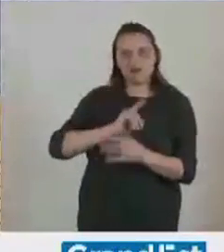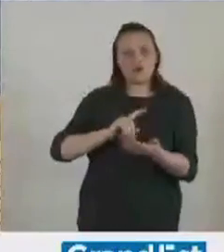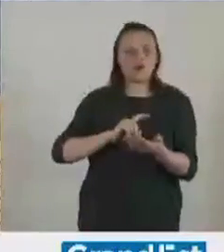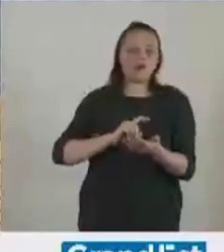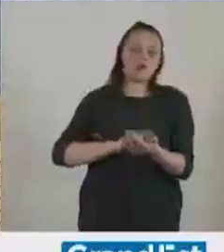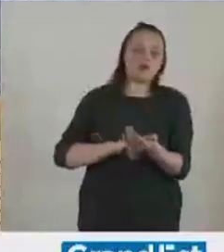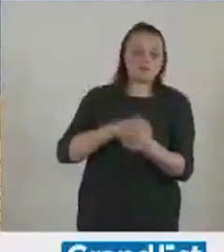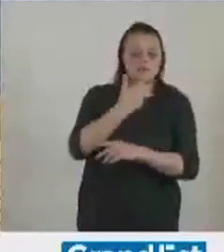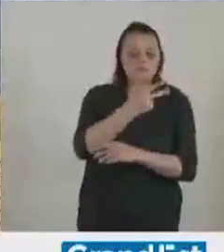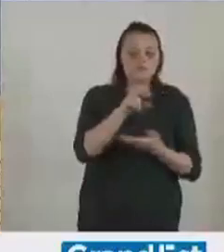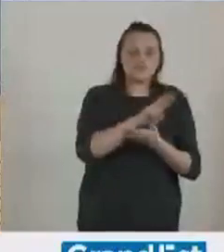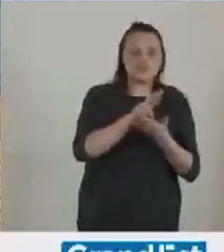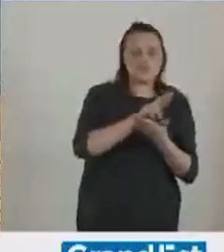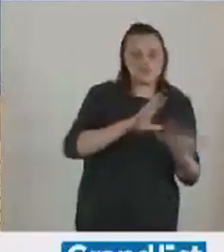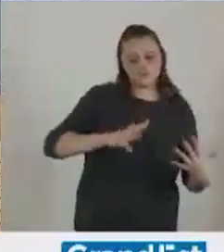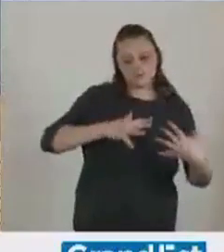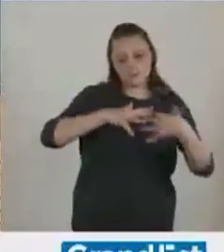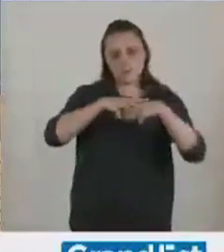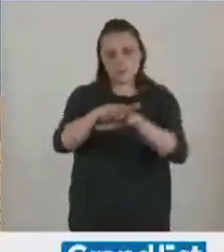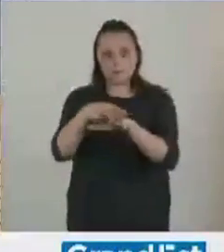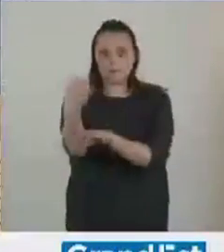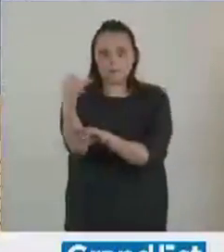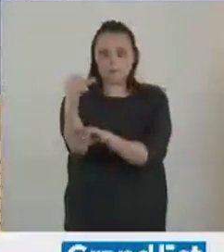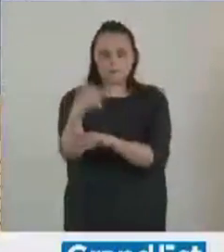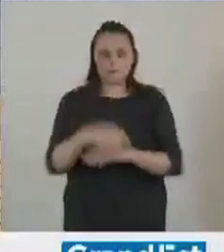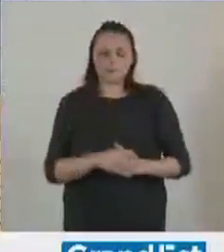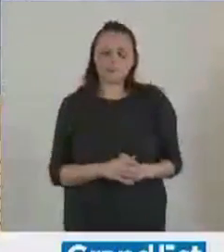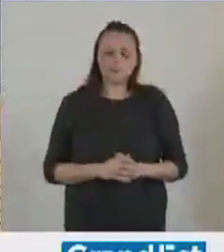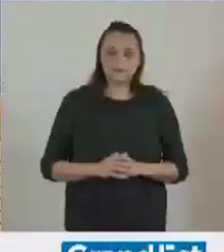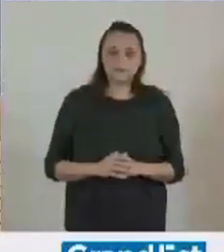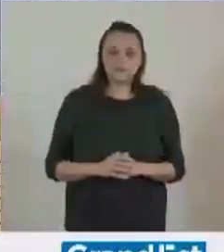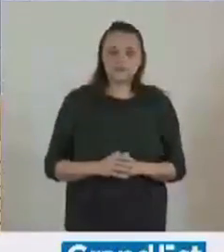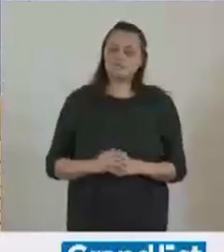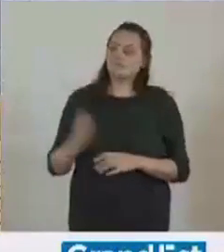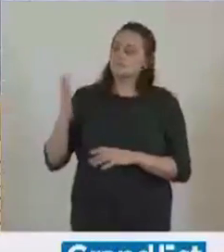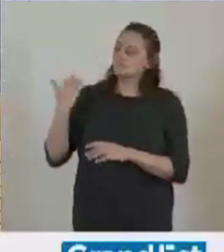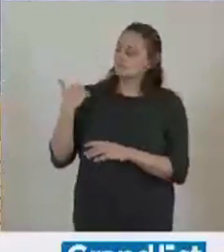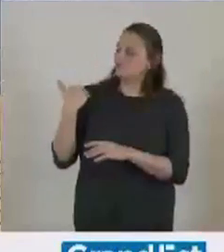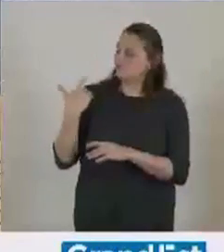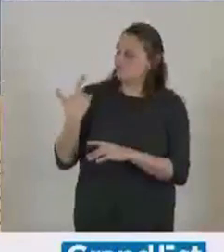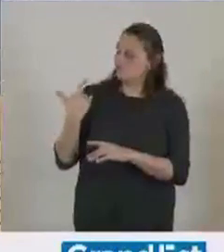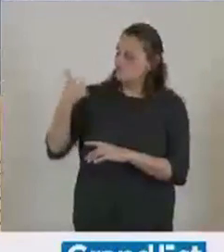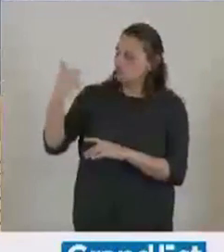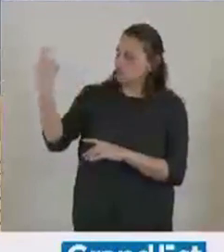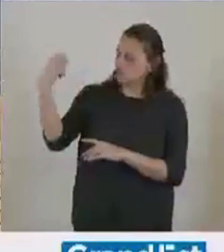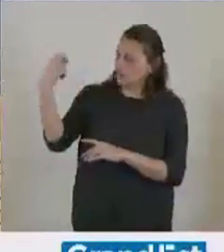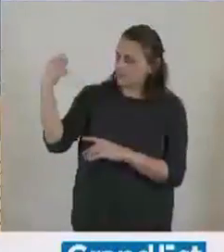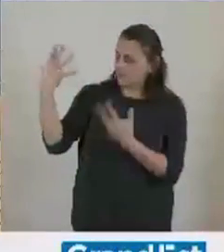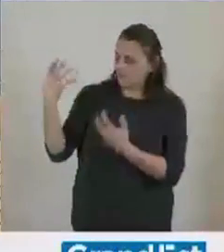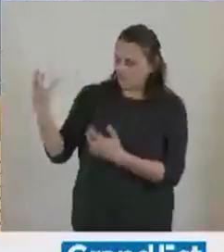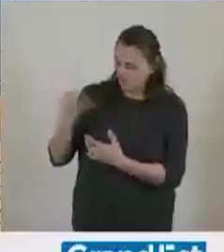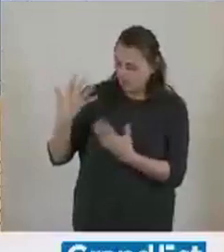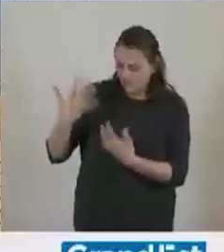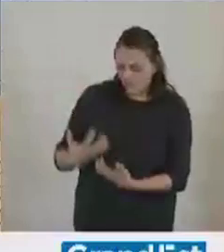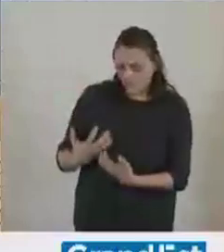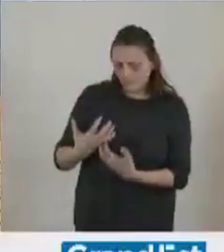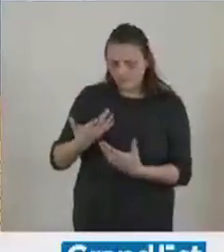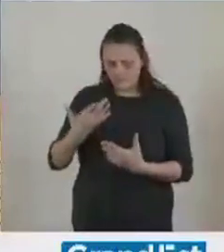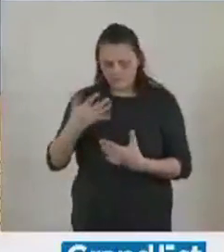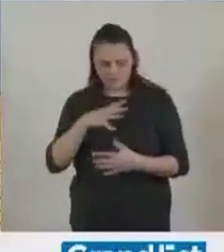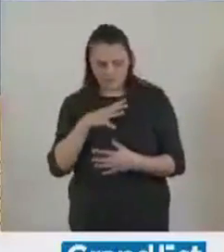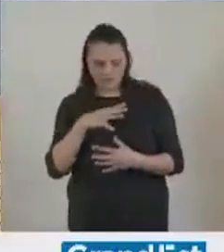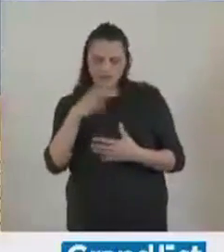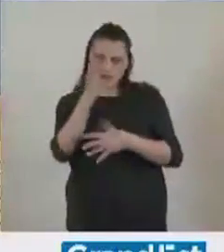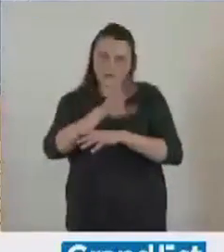votre intervention d'hier, Monsieur le Président, vous avez évoqué la nécessité de doter le Grand Est de fondations solides et profondes.